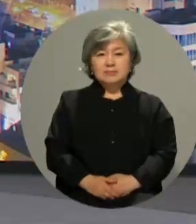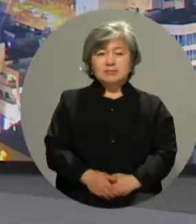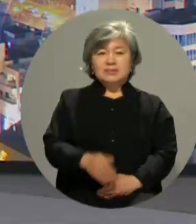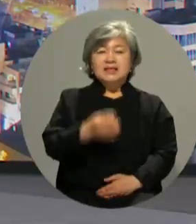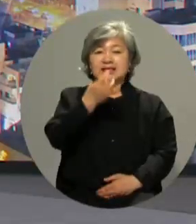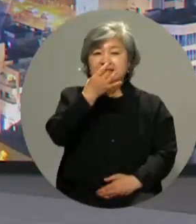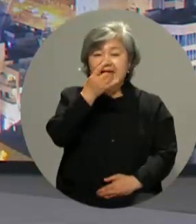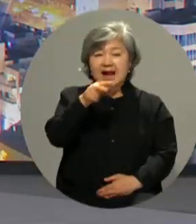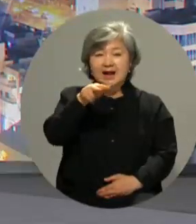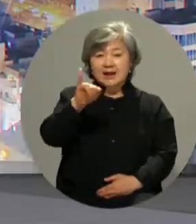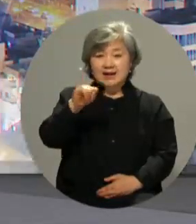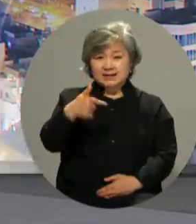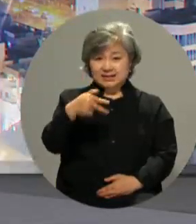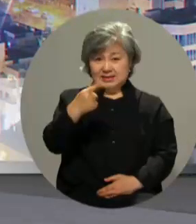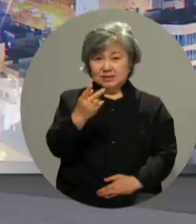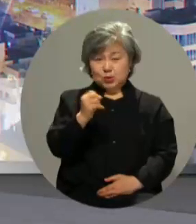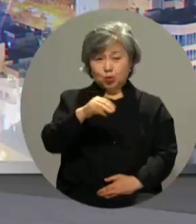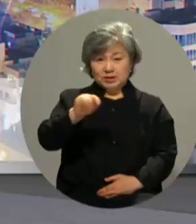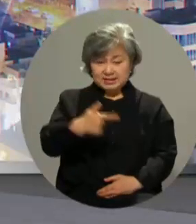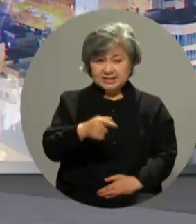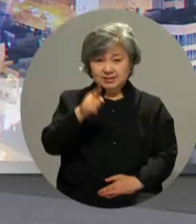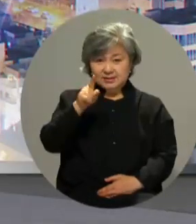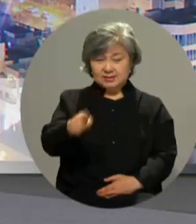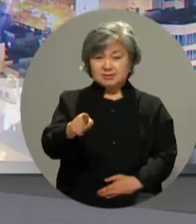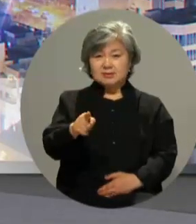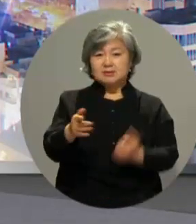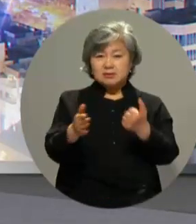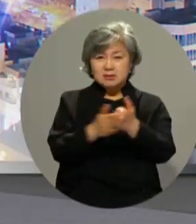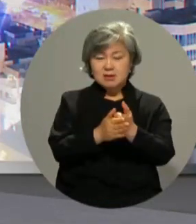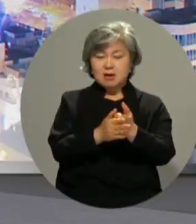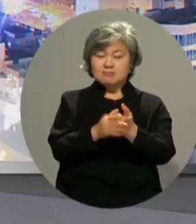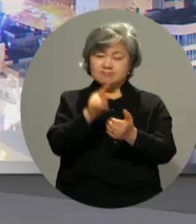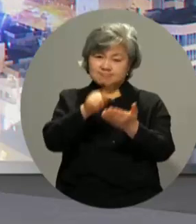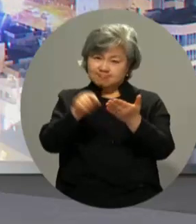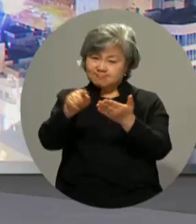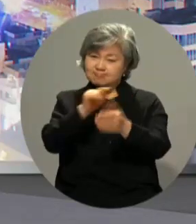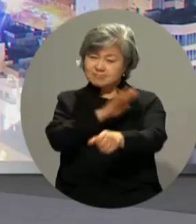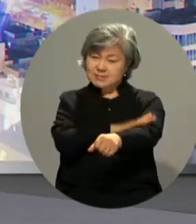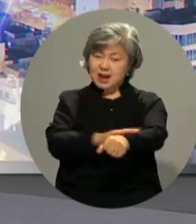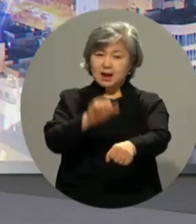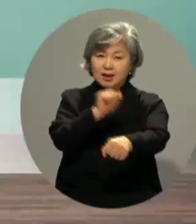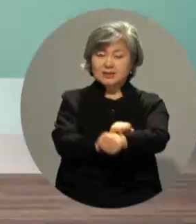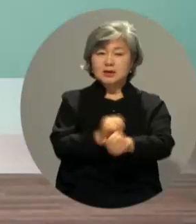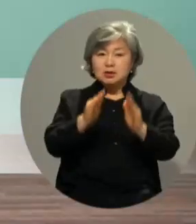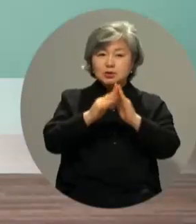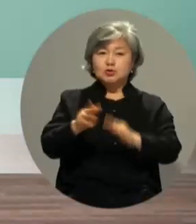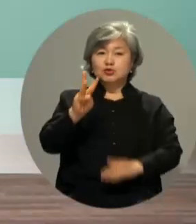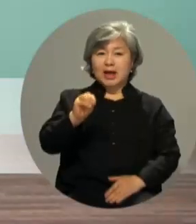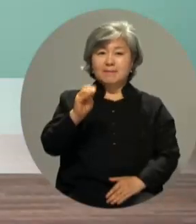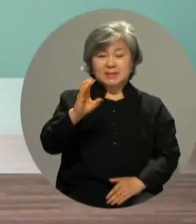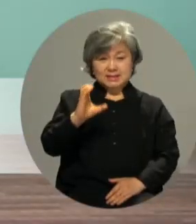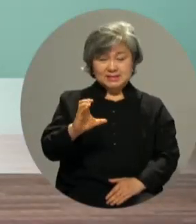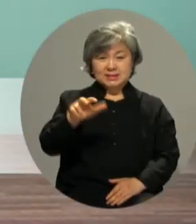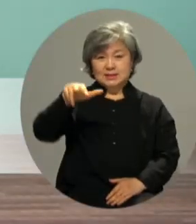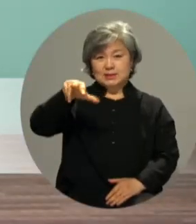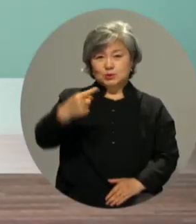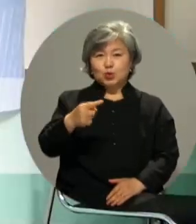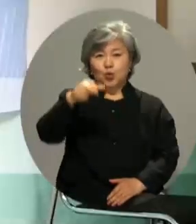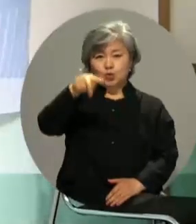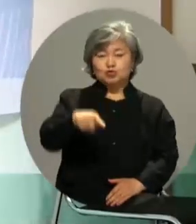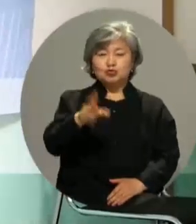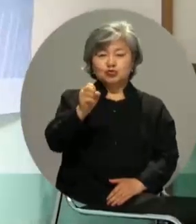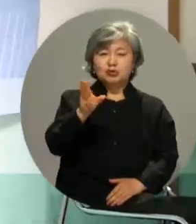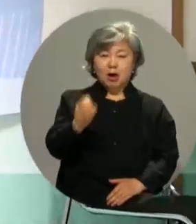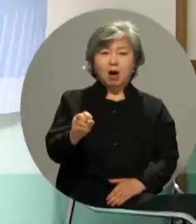신동진 벼 퇴출을 결정한 근거인 벼 생산성을 팩트체크해 연속 보도한 전주 MBC 조수영 기자가